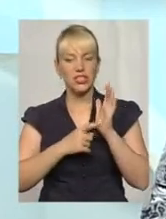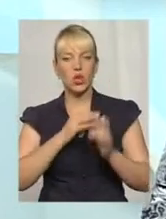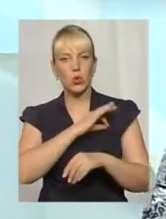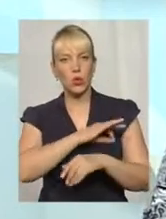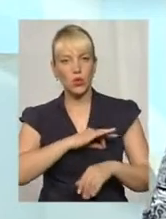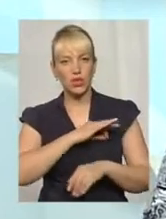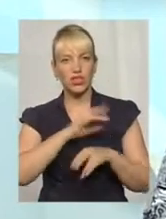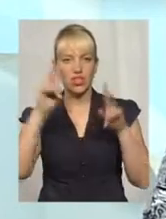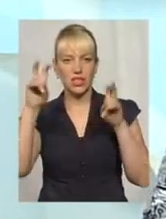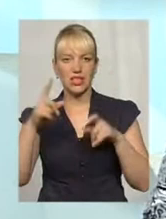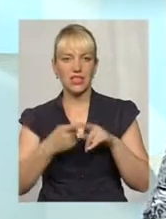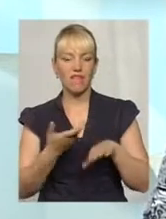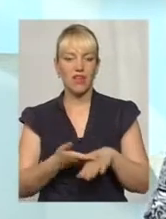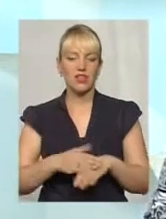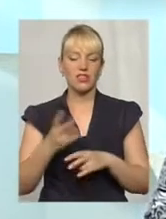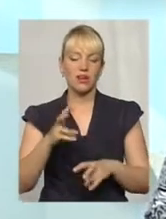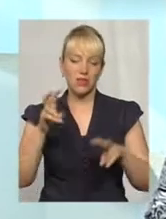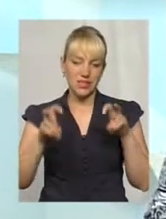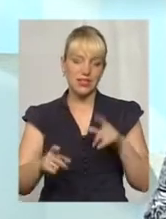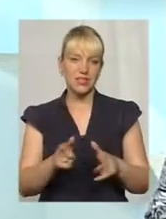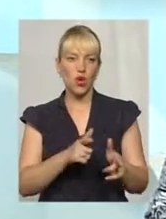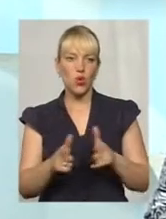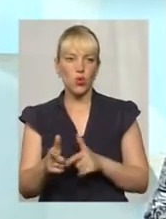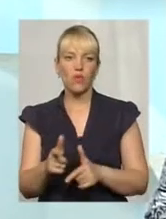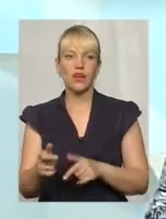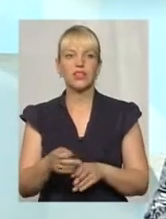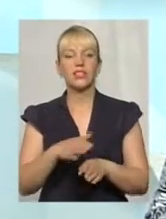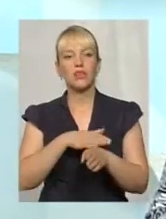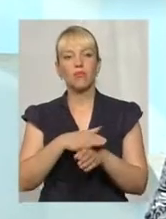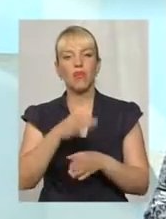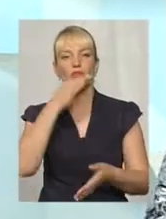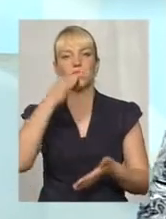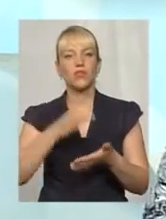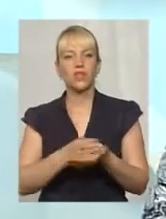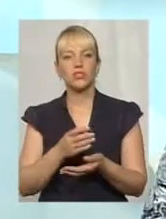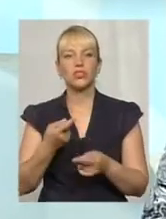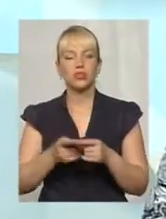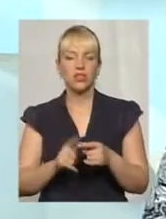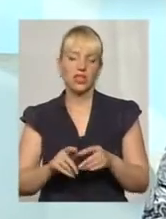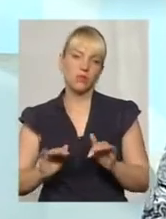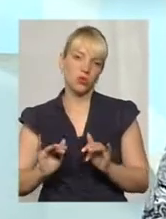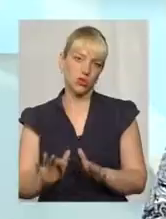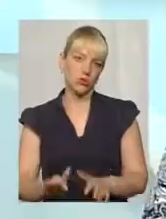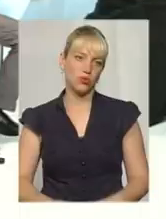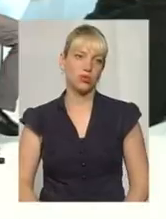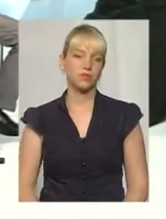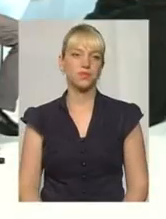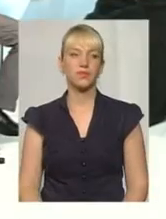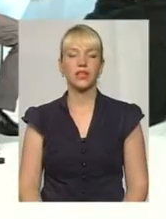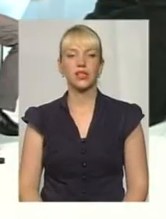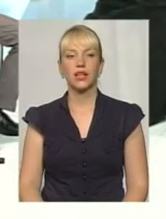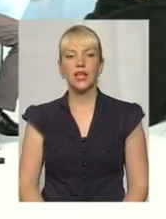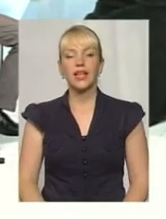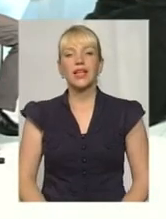Тобто потрібно сісти і готуватися, і віднестись повністю, з повною відповідальністю до даної процедури. І